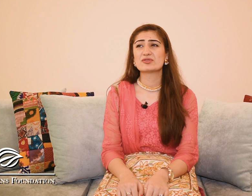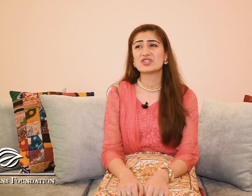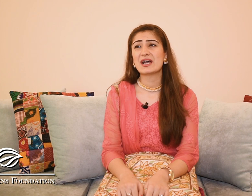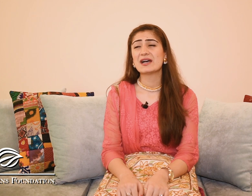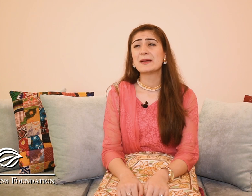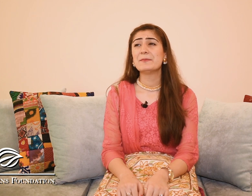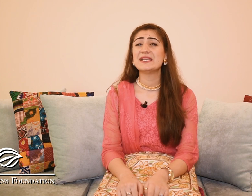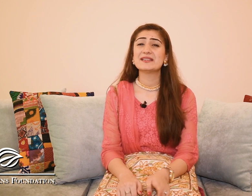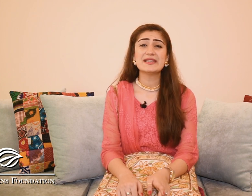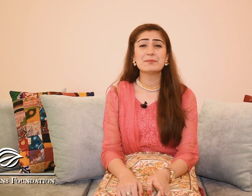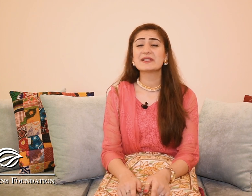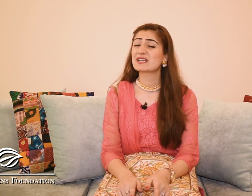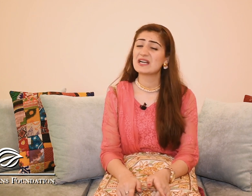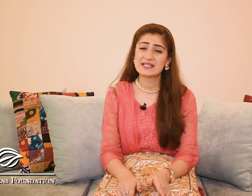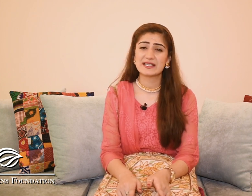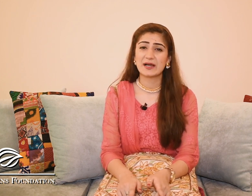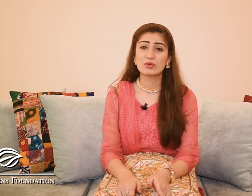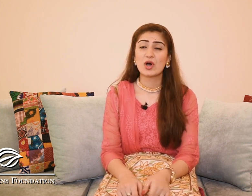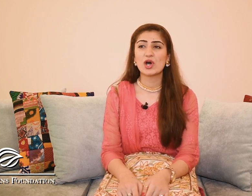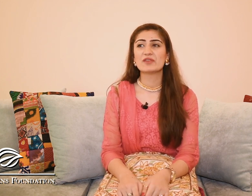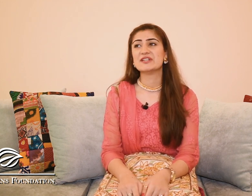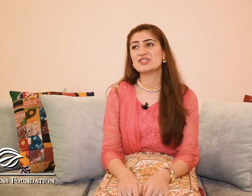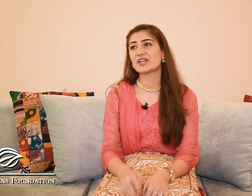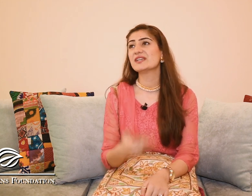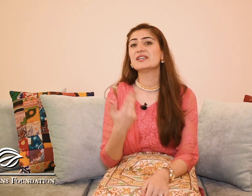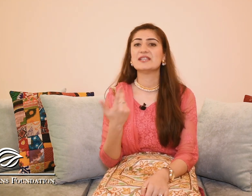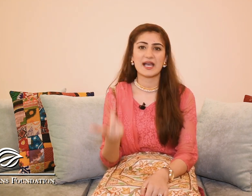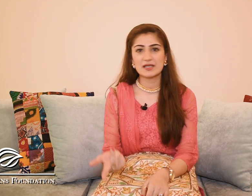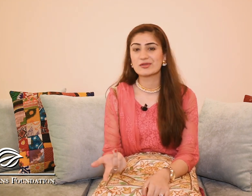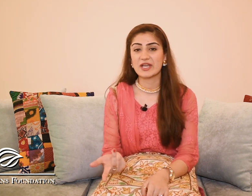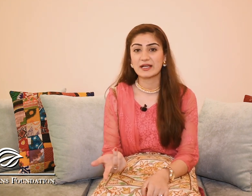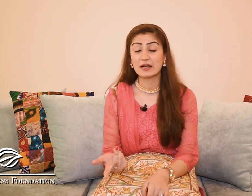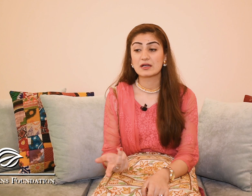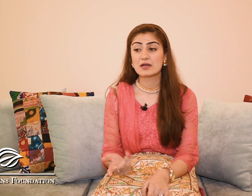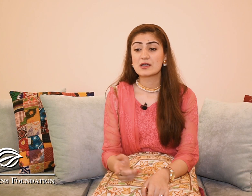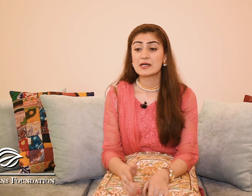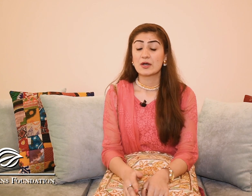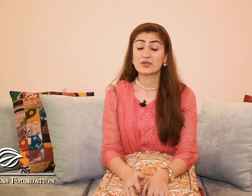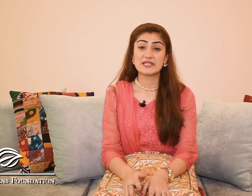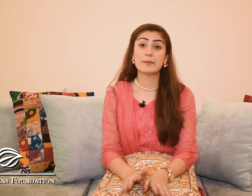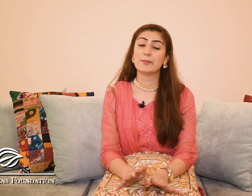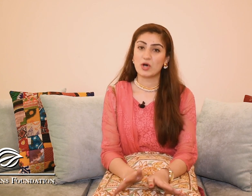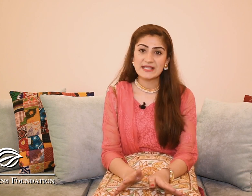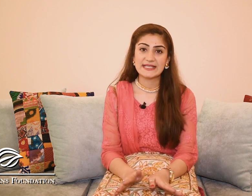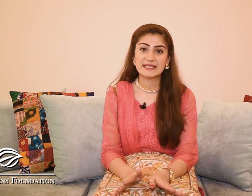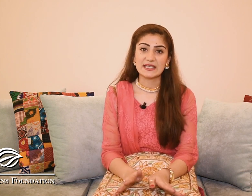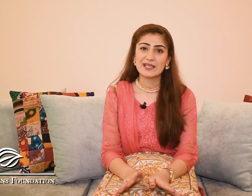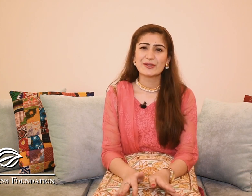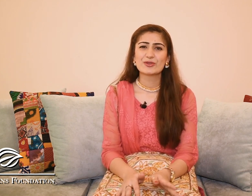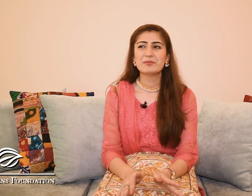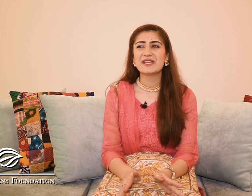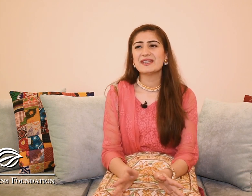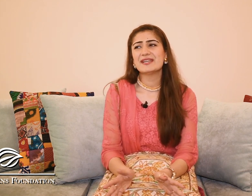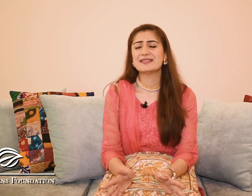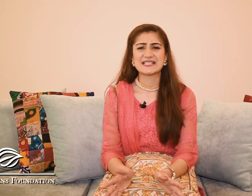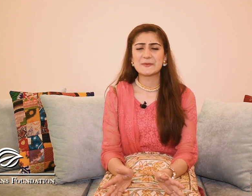मैंने सोचा मैं इतनी हिम्मत कहाँ से लाऊं, और वर्जिश करके क्या ही हो जाएगा। उसने बहुत ज़िद की